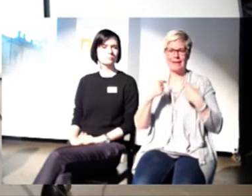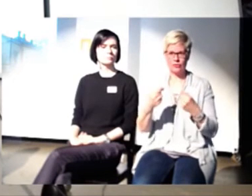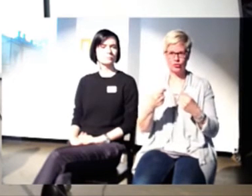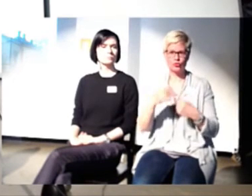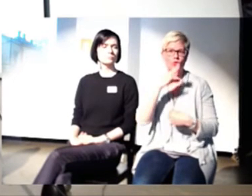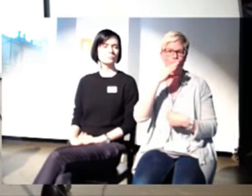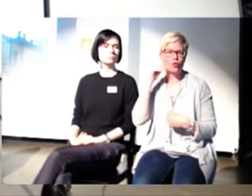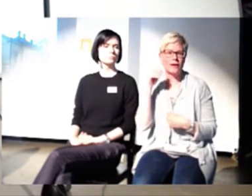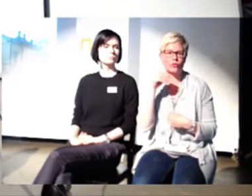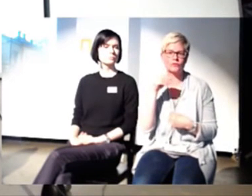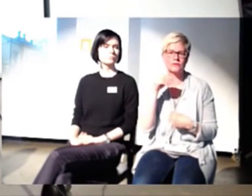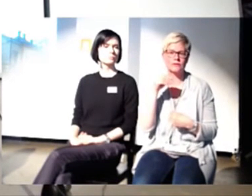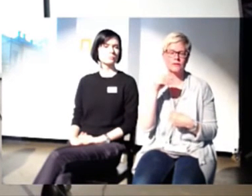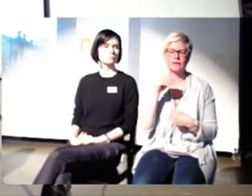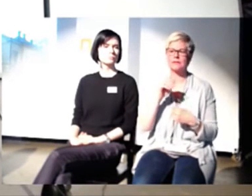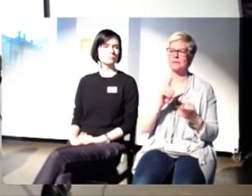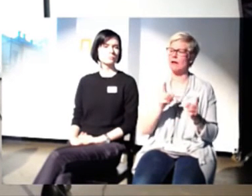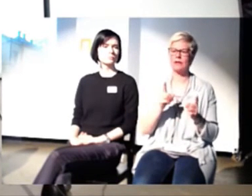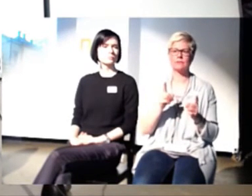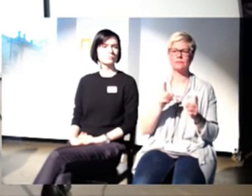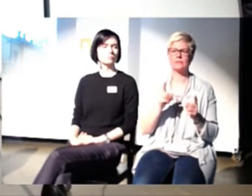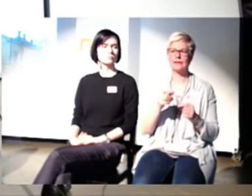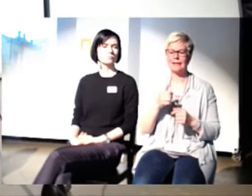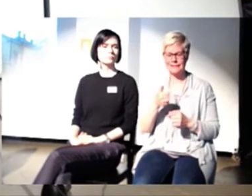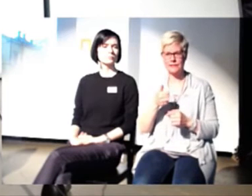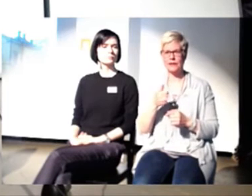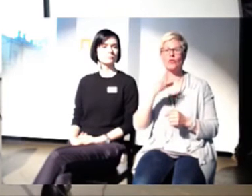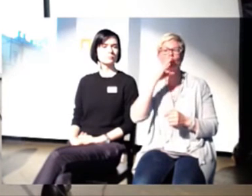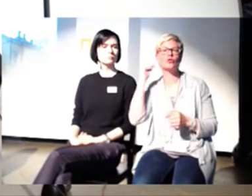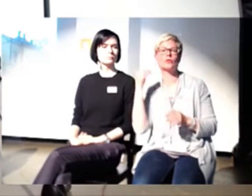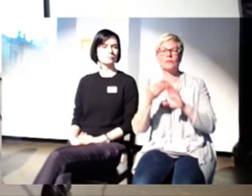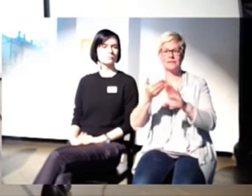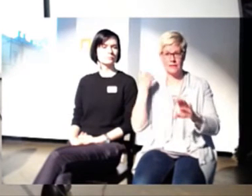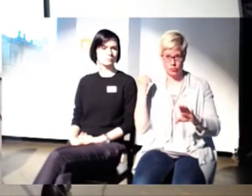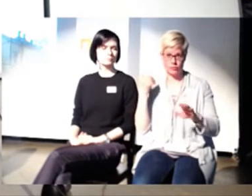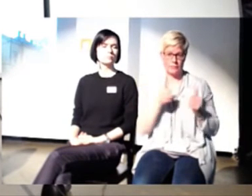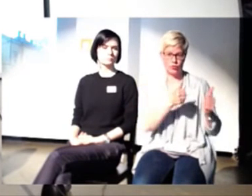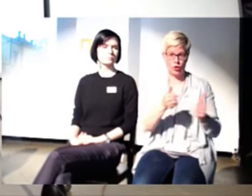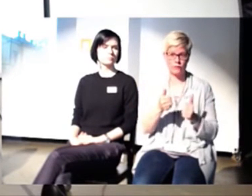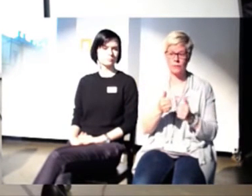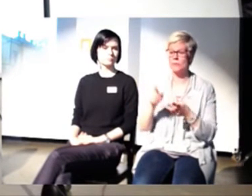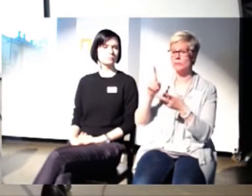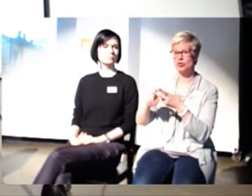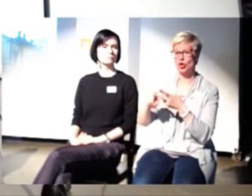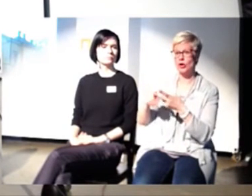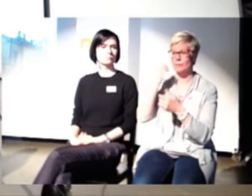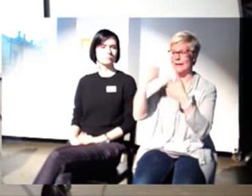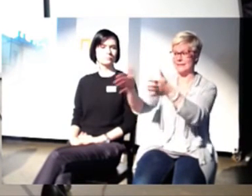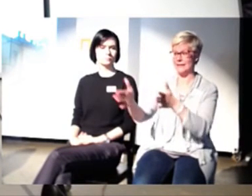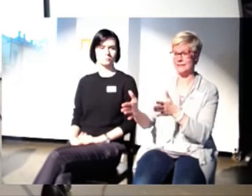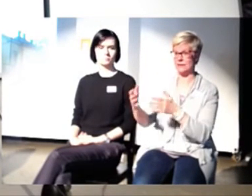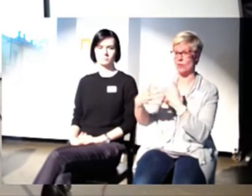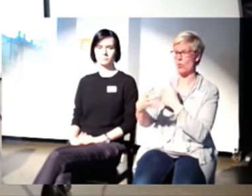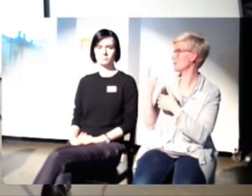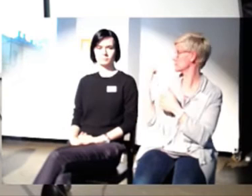suuntaan, tai mahdollisesti itsellään jonkinlainen Suomen ruotsalainen tausta. Mutta sitten tämä toinen residenssi, joka tässä kuvassa